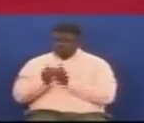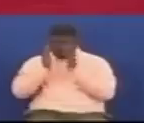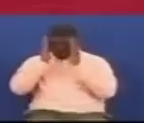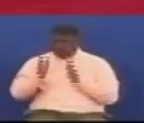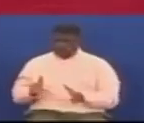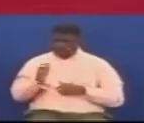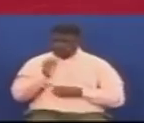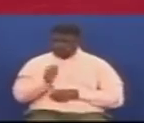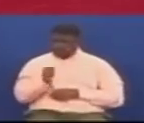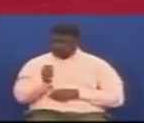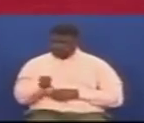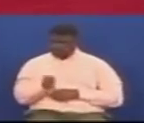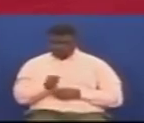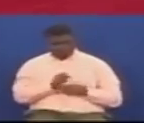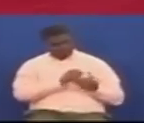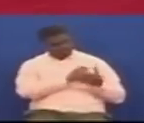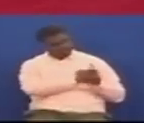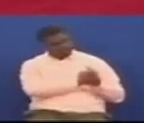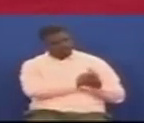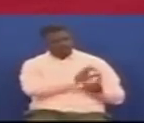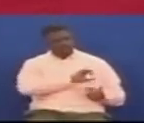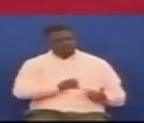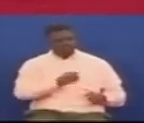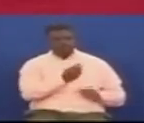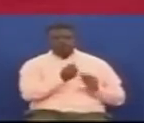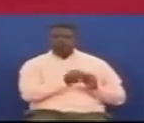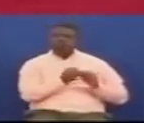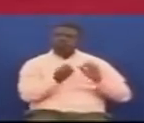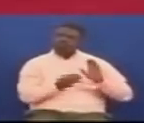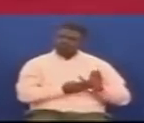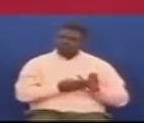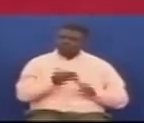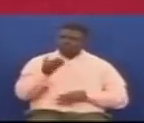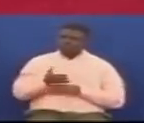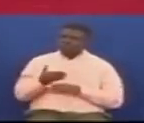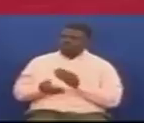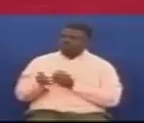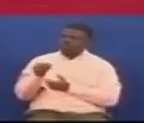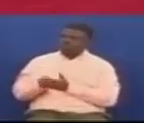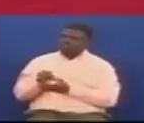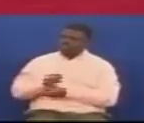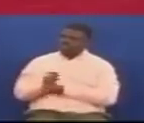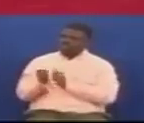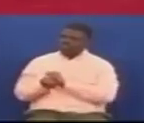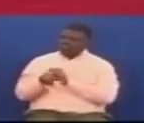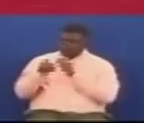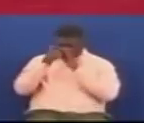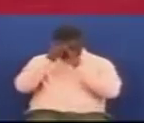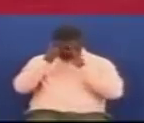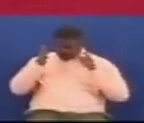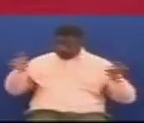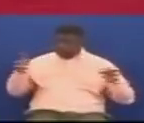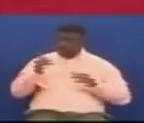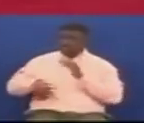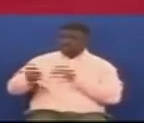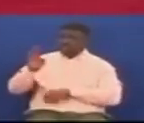Spika, hadi Aprili 2019 ujazi wa fedha kwa tafsiri pana zaidi, yani